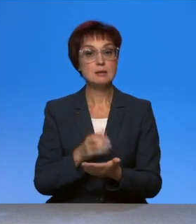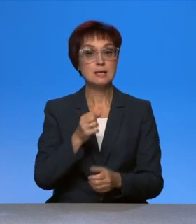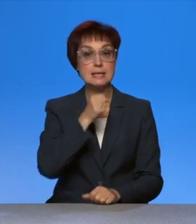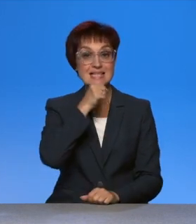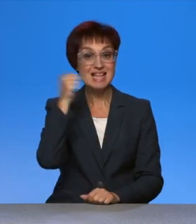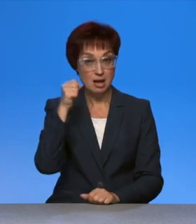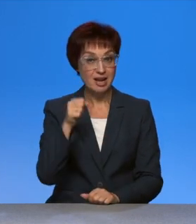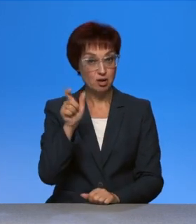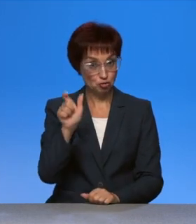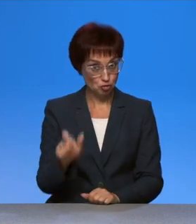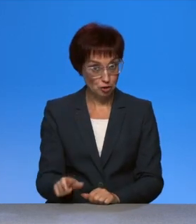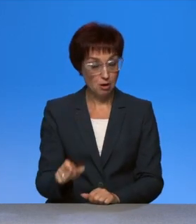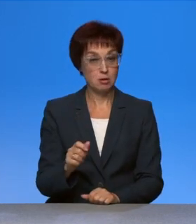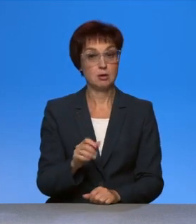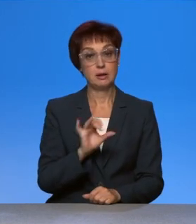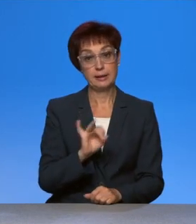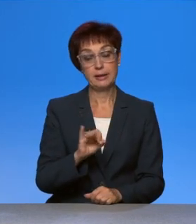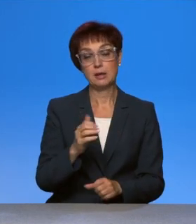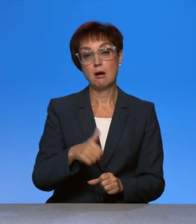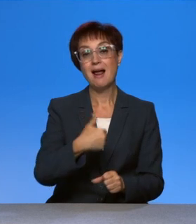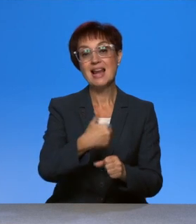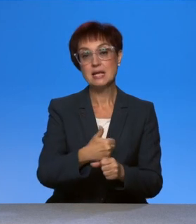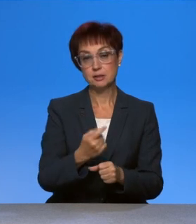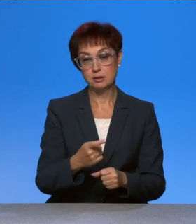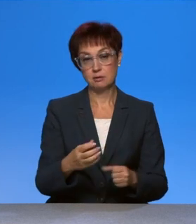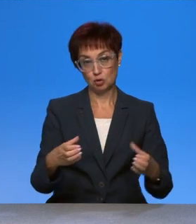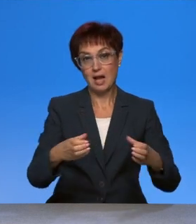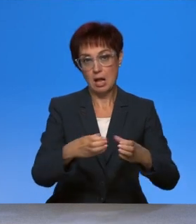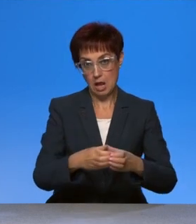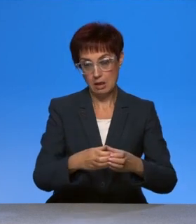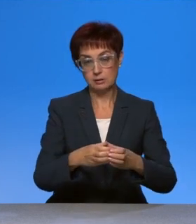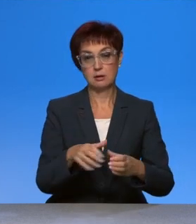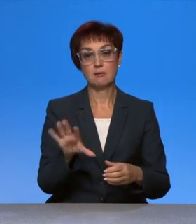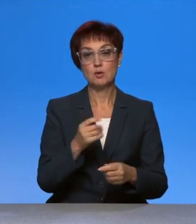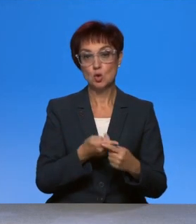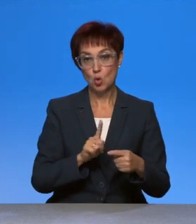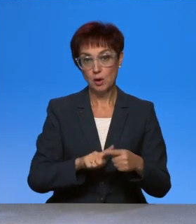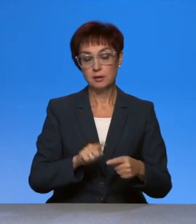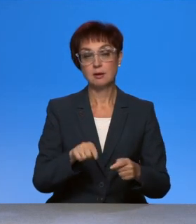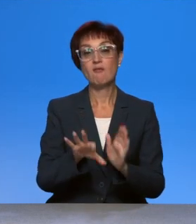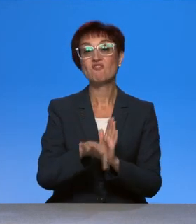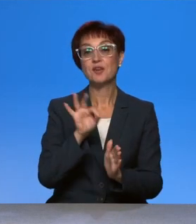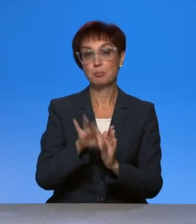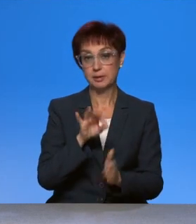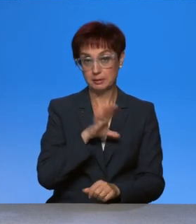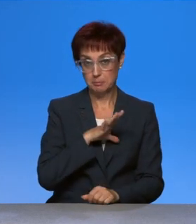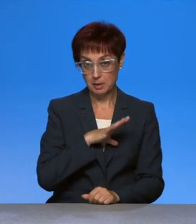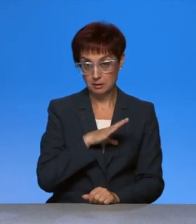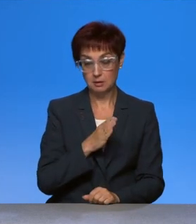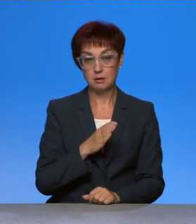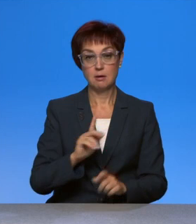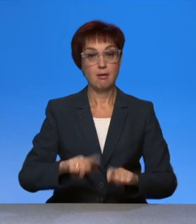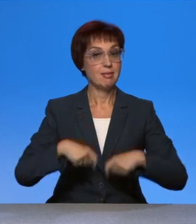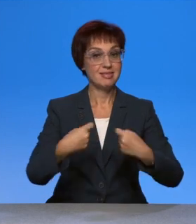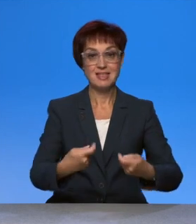клана. Но это все переходило не по наследству, а была выборная должность. Поэтому в этом